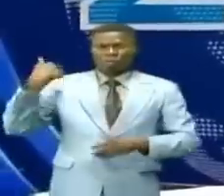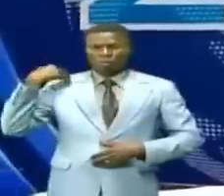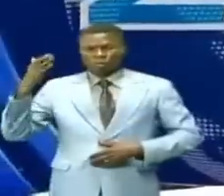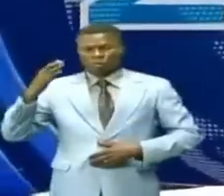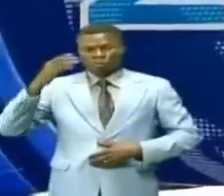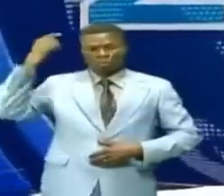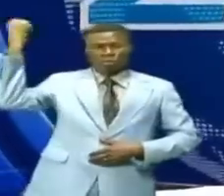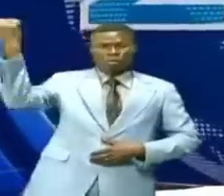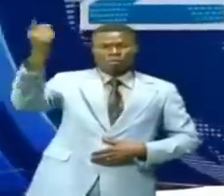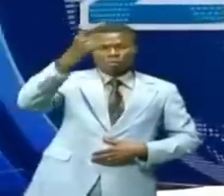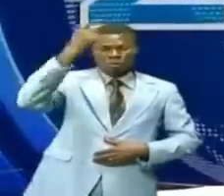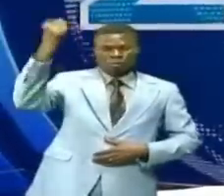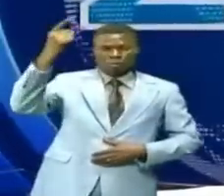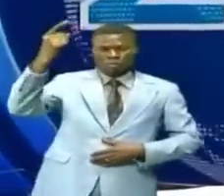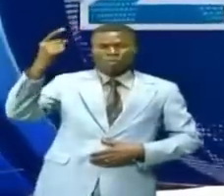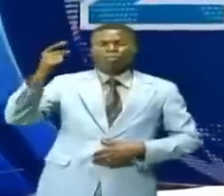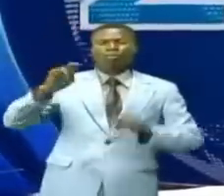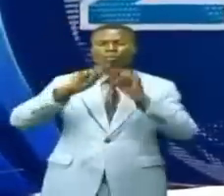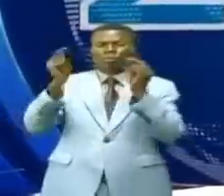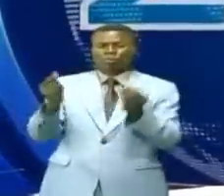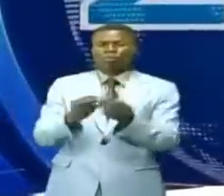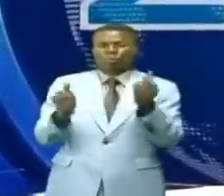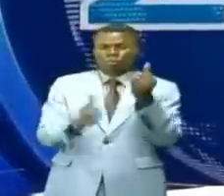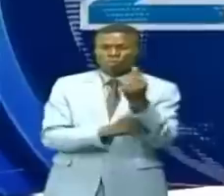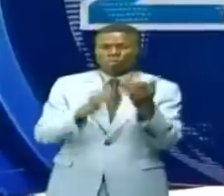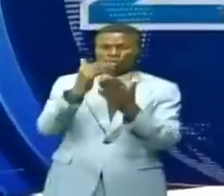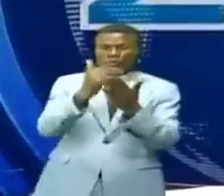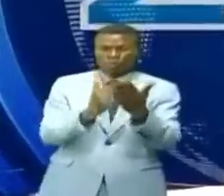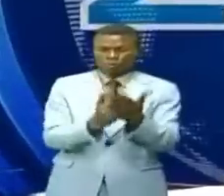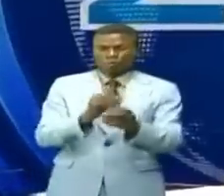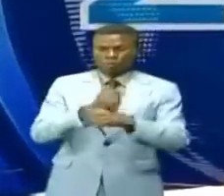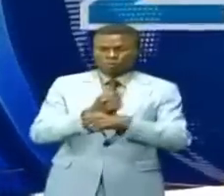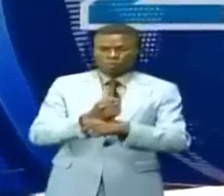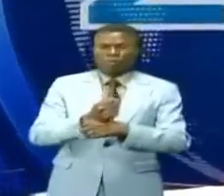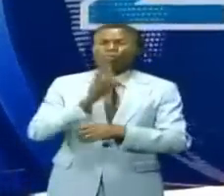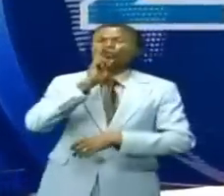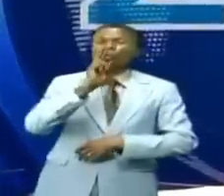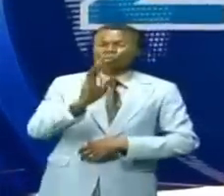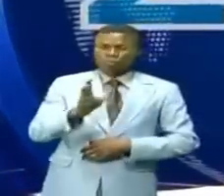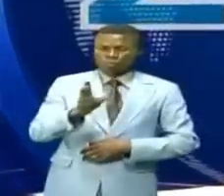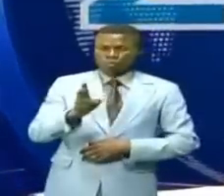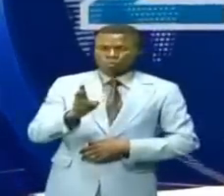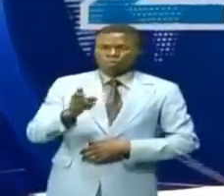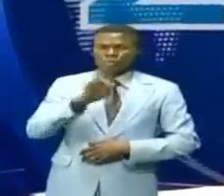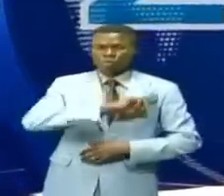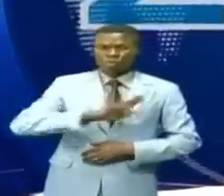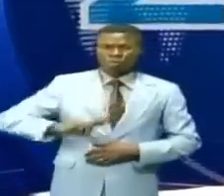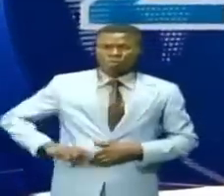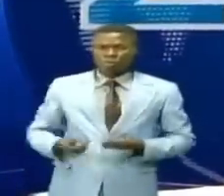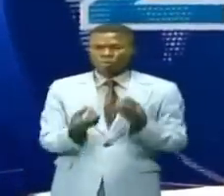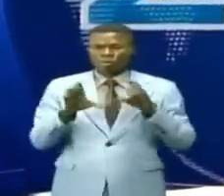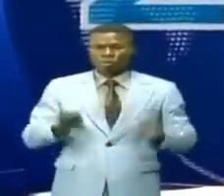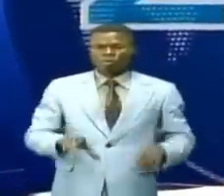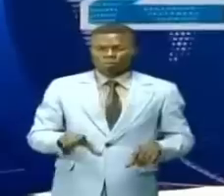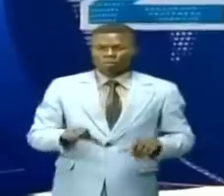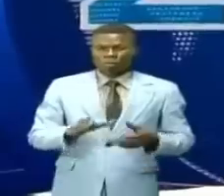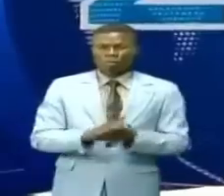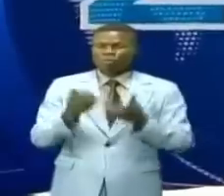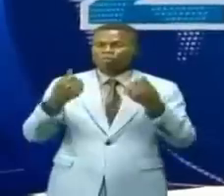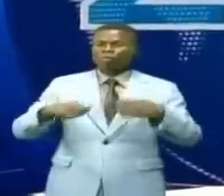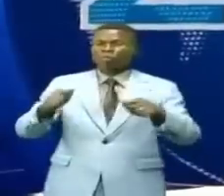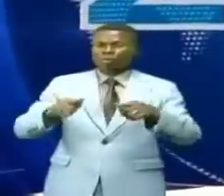et internationale les éléments suivants pour rétablir la vérité. La République démocratique du Congo n'a jamais